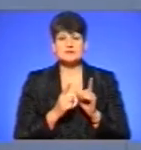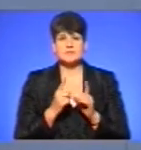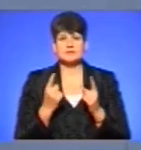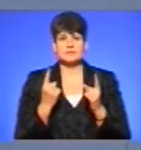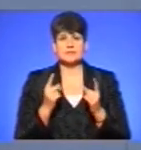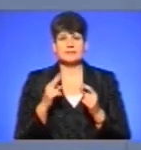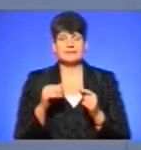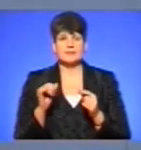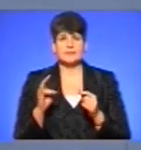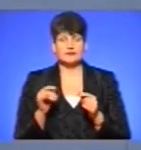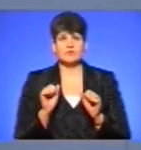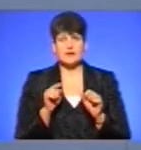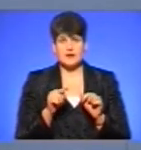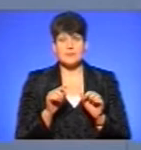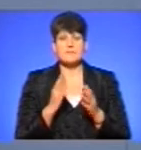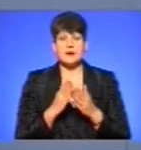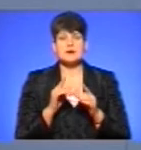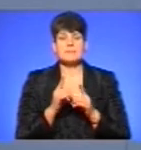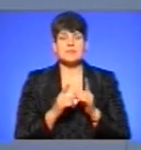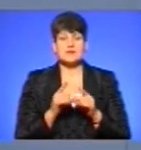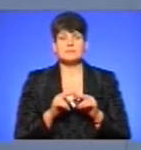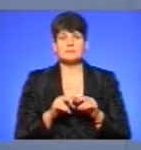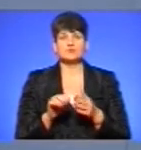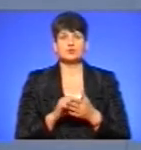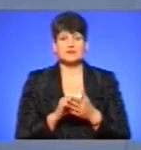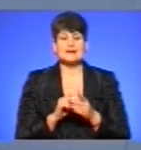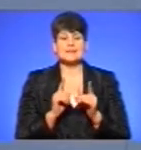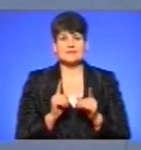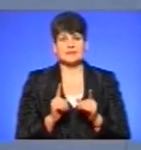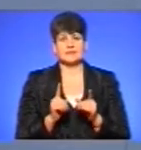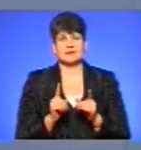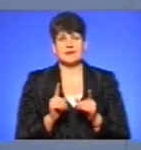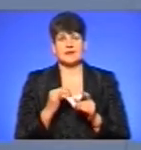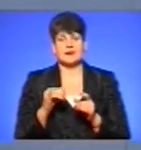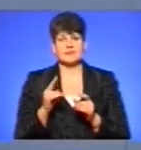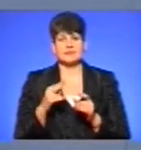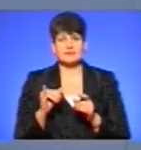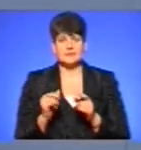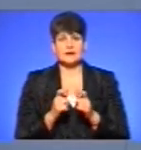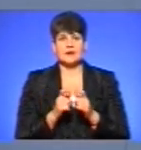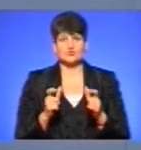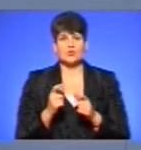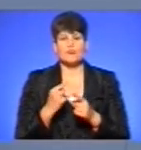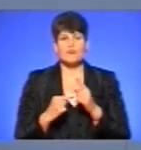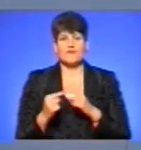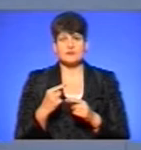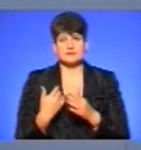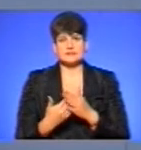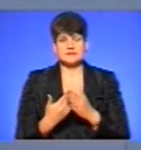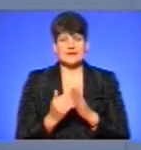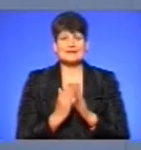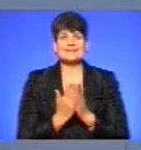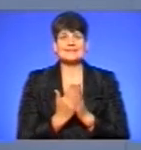даних, вона має міняти паспортний документ і тільки на ID-картку. Тобто повернення до зразка